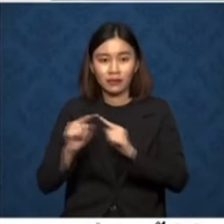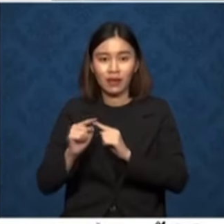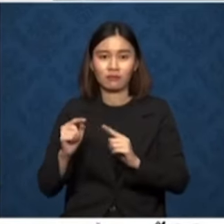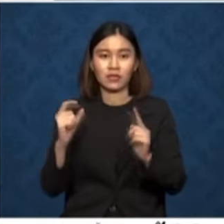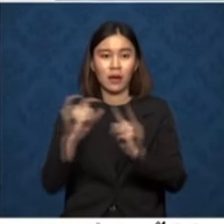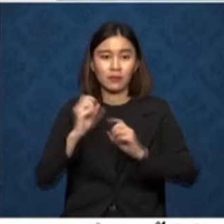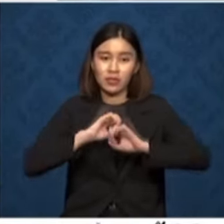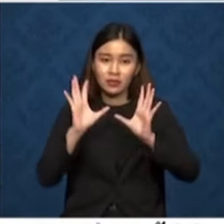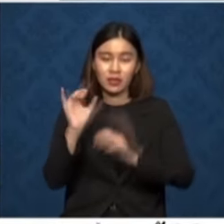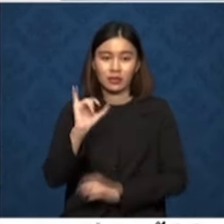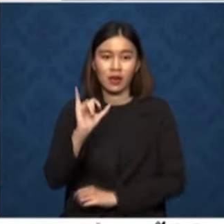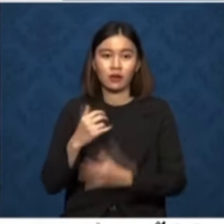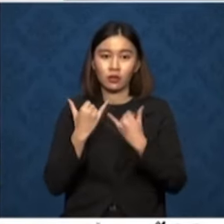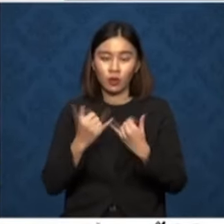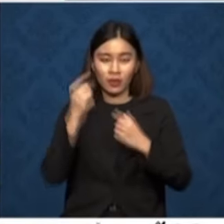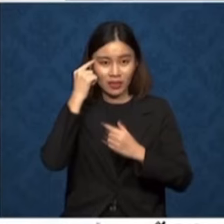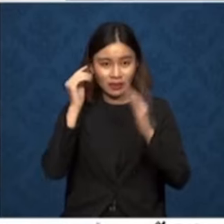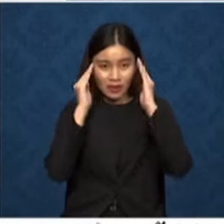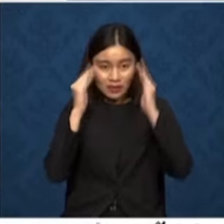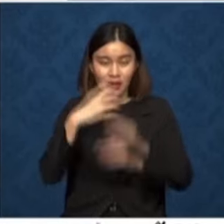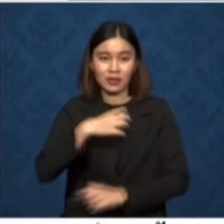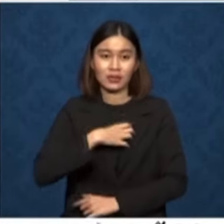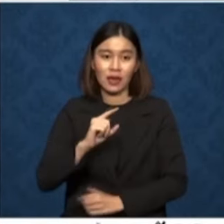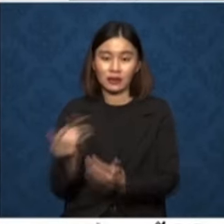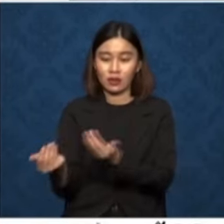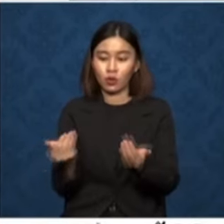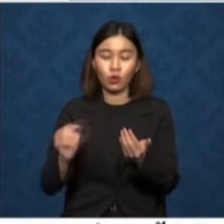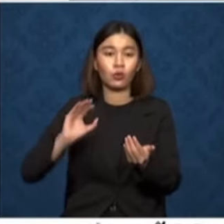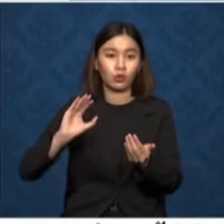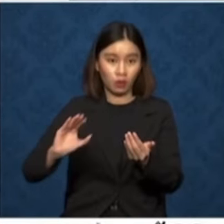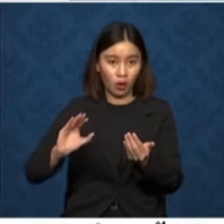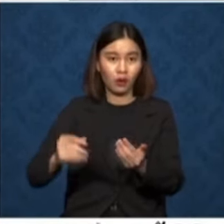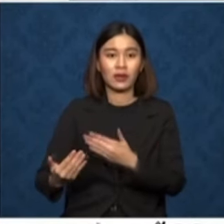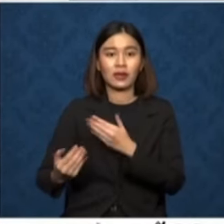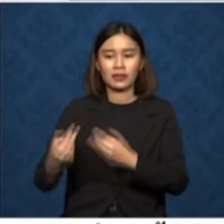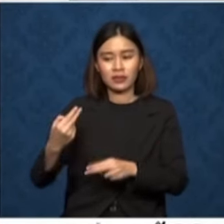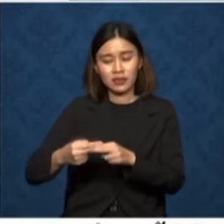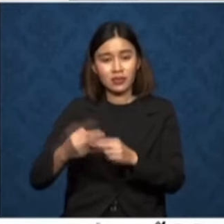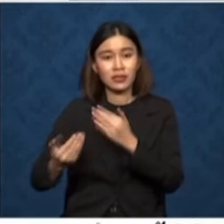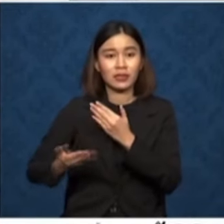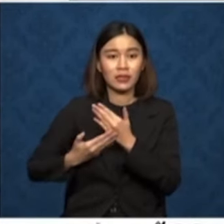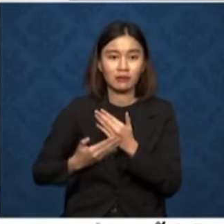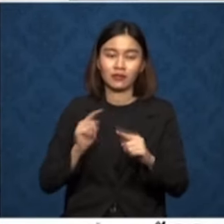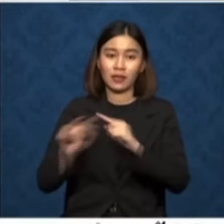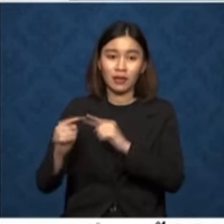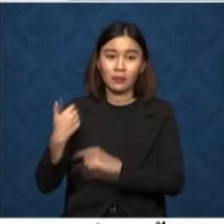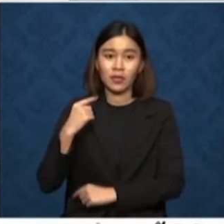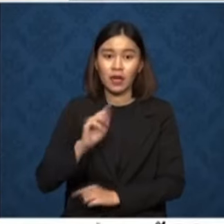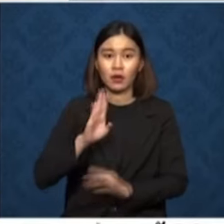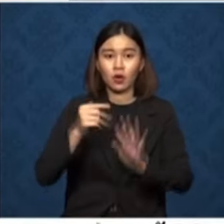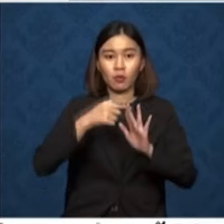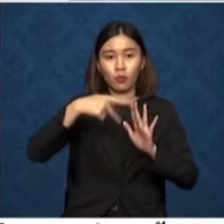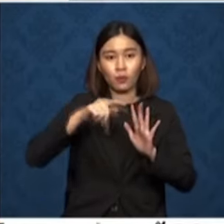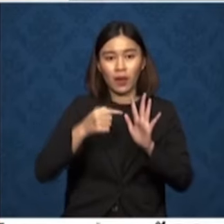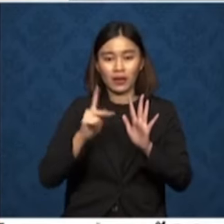เขายังมีเจตจำนงที่อยากจะให้ลูกของเขาเรียกเป็นอย่างอื่นอาทิเช่นบุพการีล